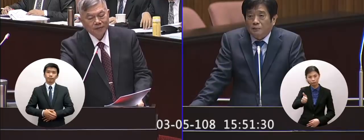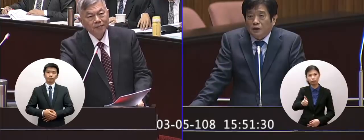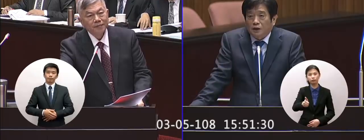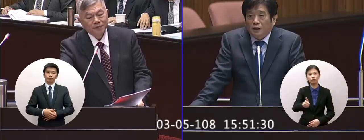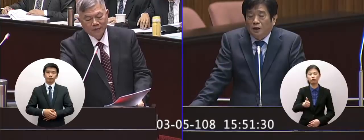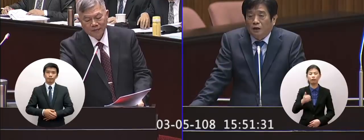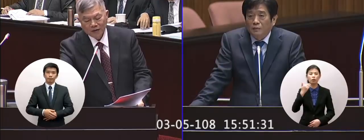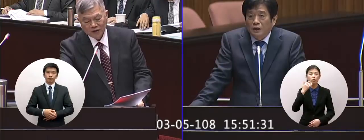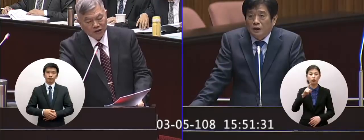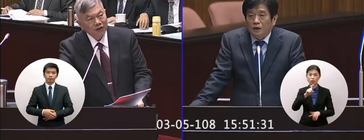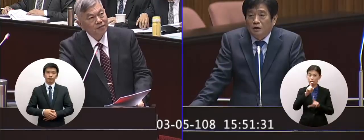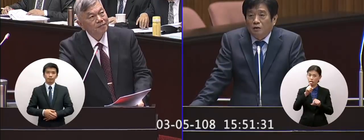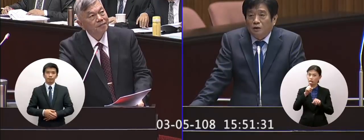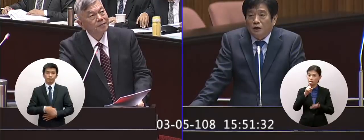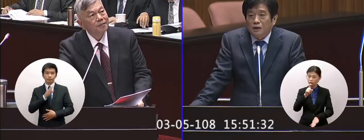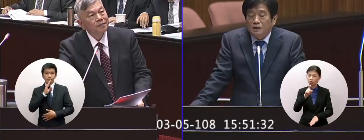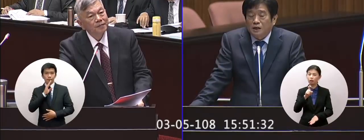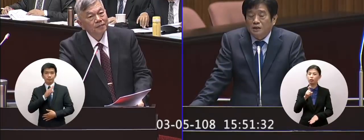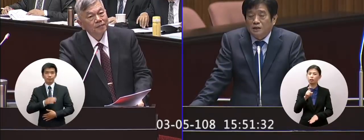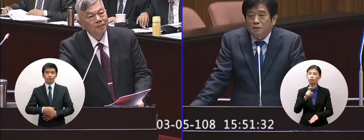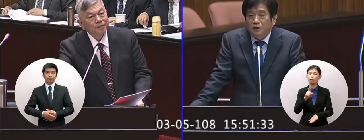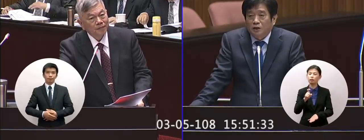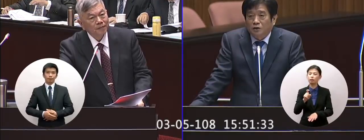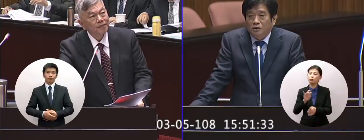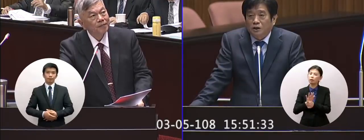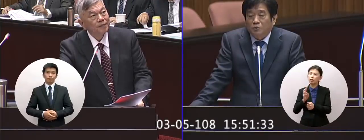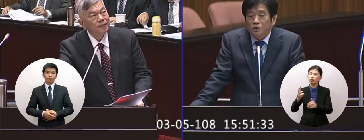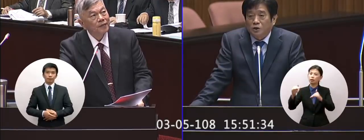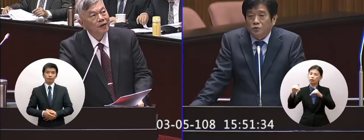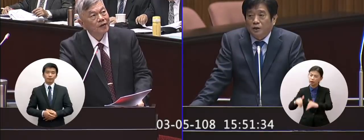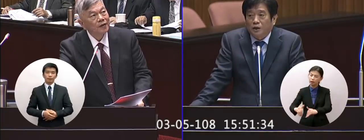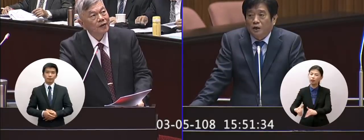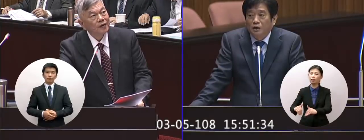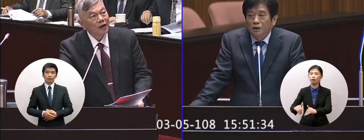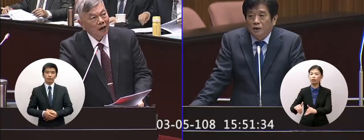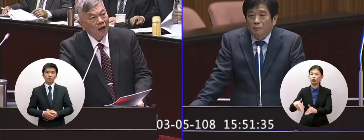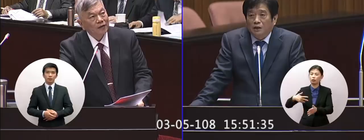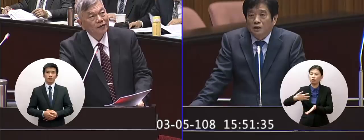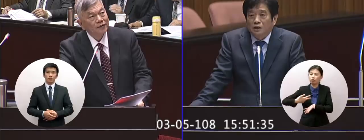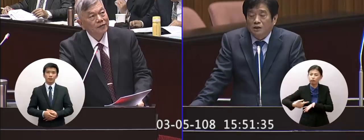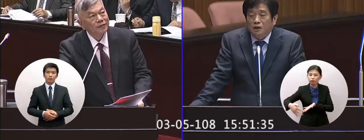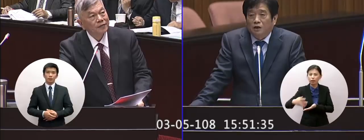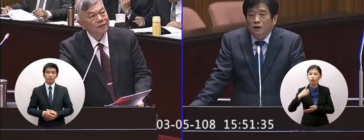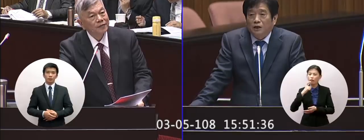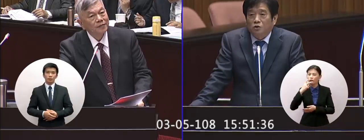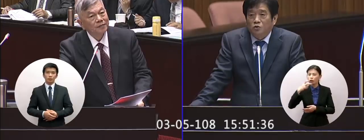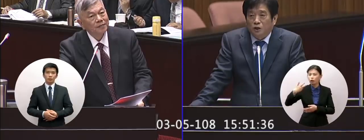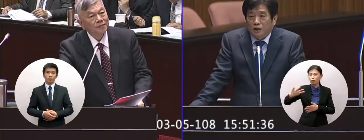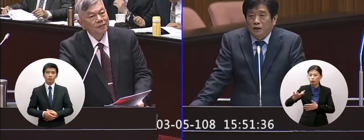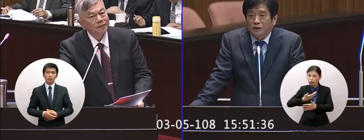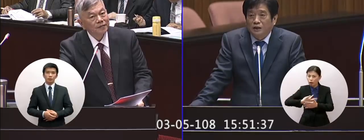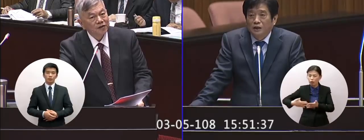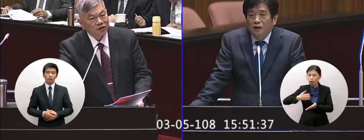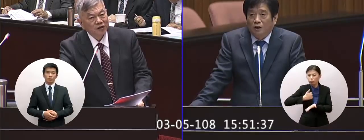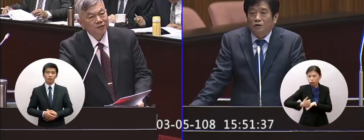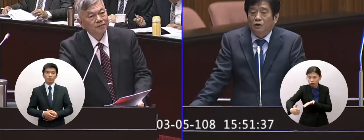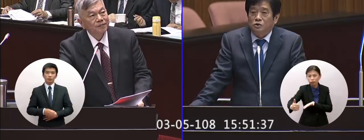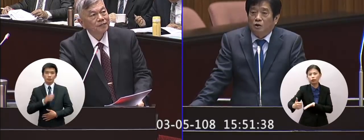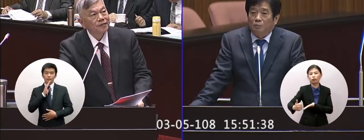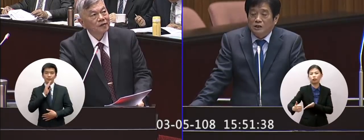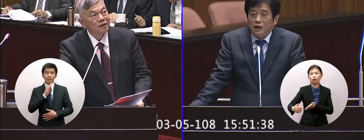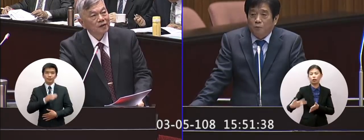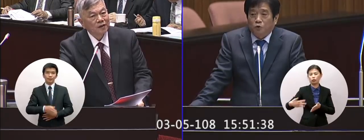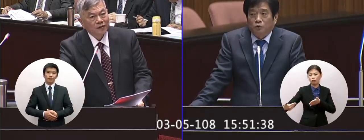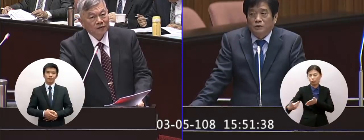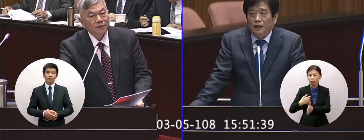在咱的十月底吼，是当吼，在咱的三峡前面引用这个翡翠水吼，那么举行一个吼，咱的通水典礼。 是。 哦，